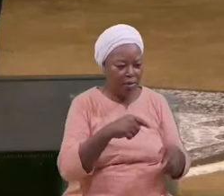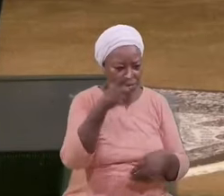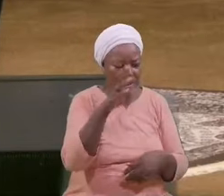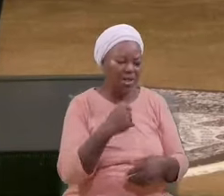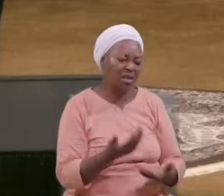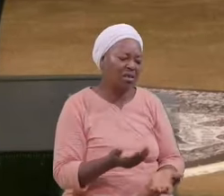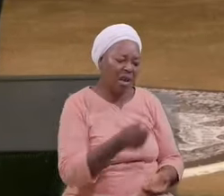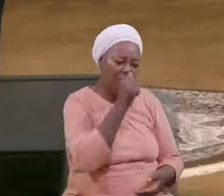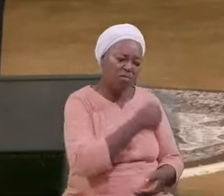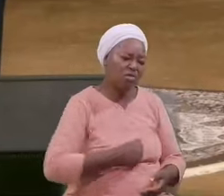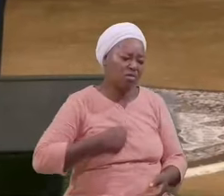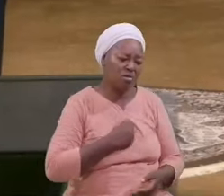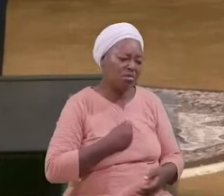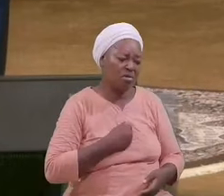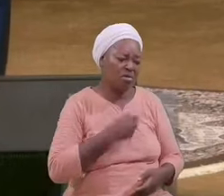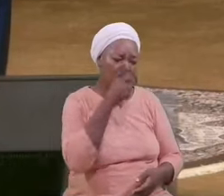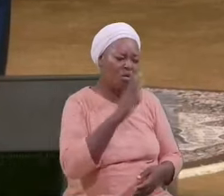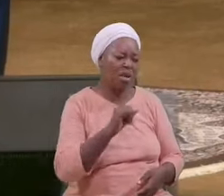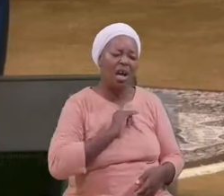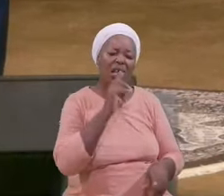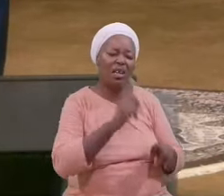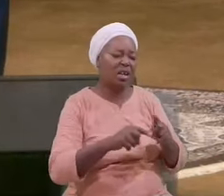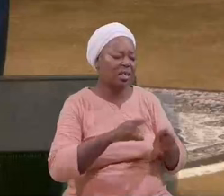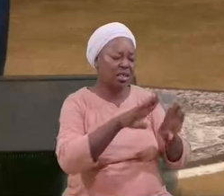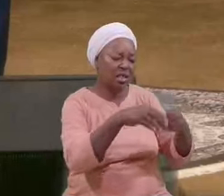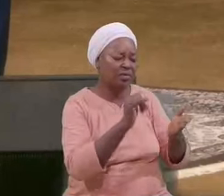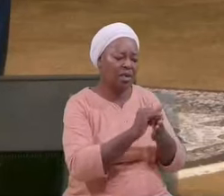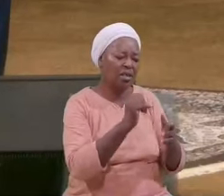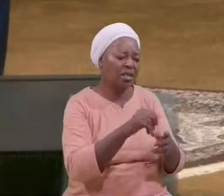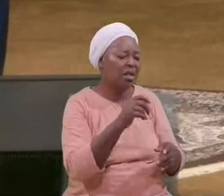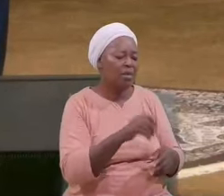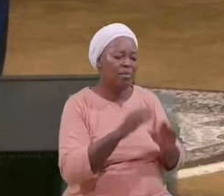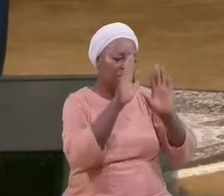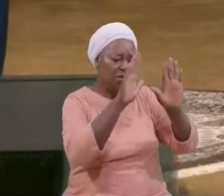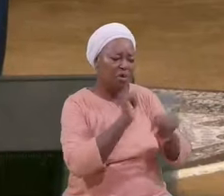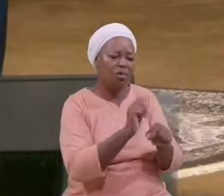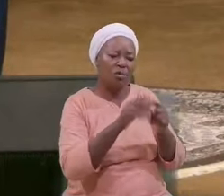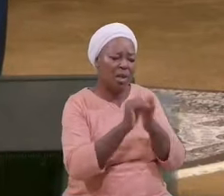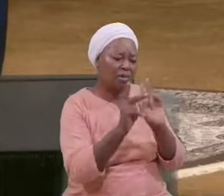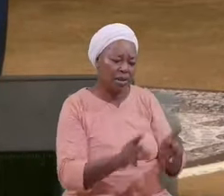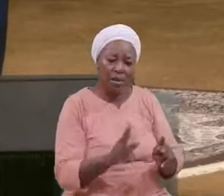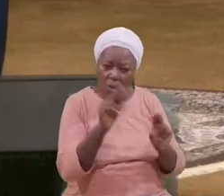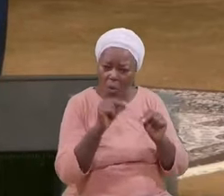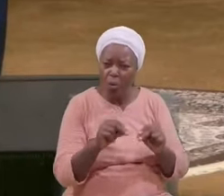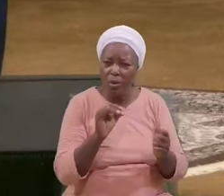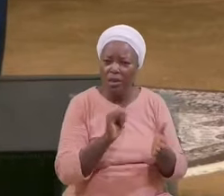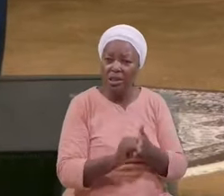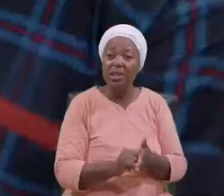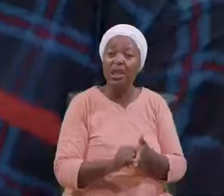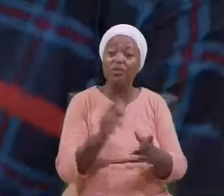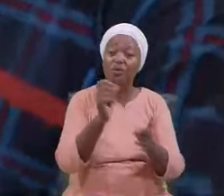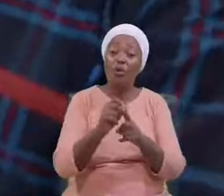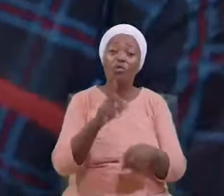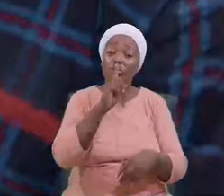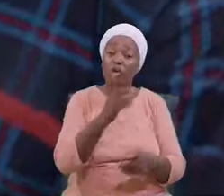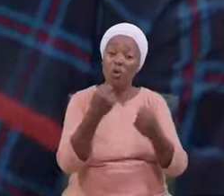La parole de Dieu ne sera pas sans effet. La parole va manifester la puissance dans votre vie. Parce